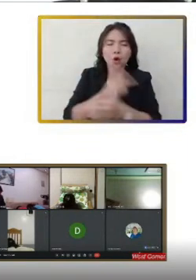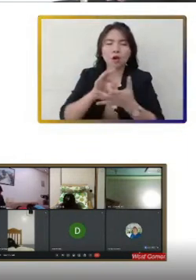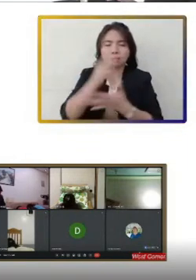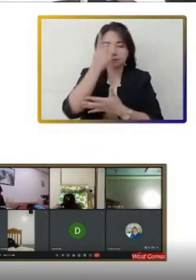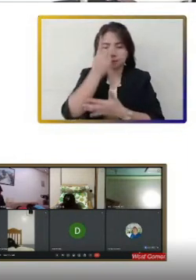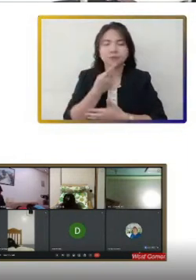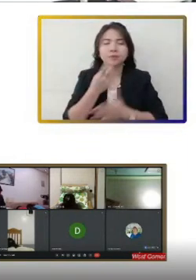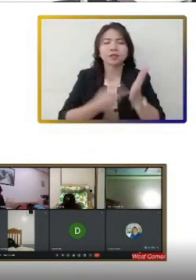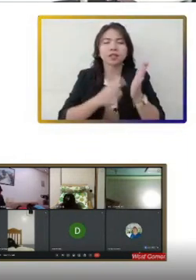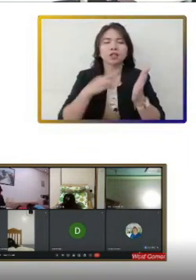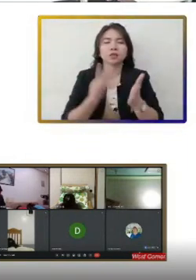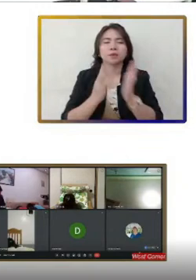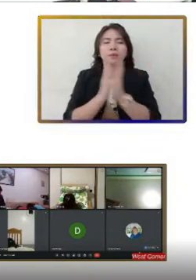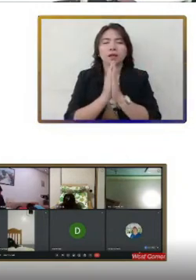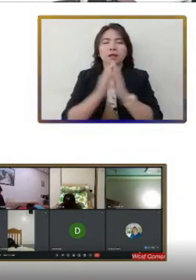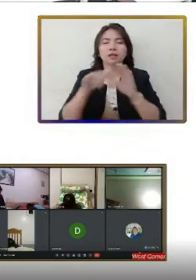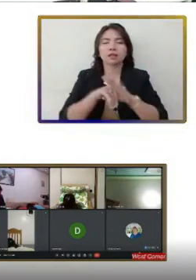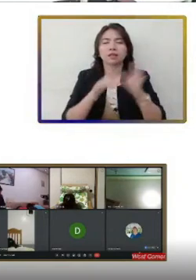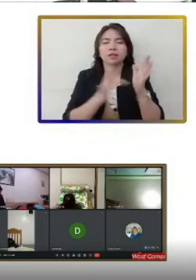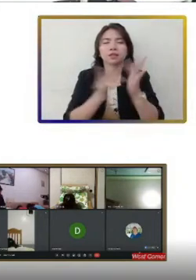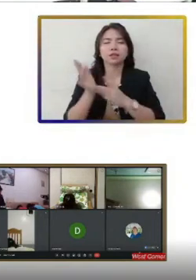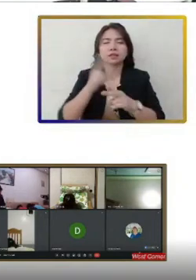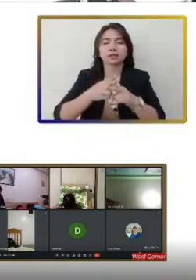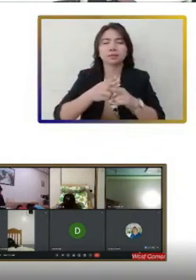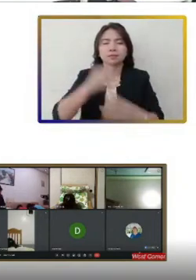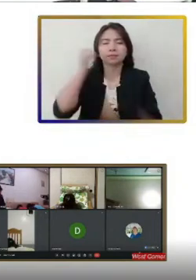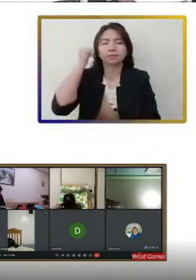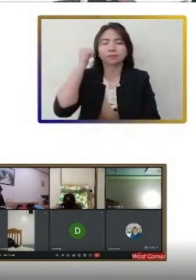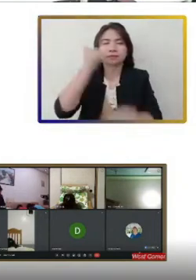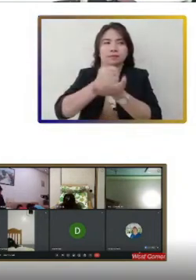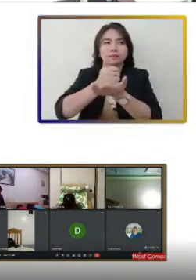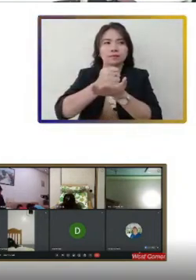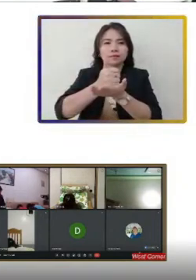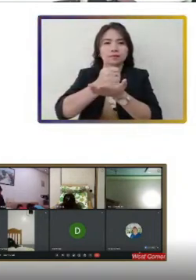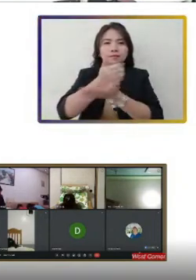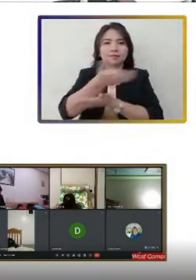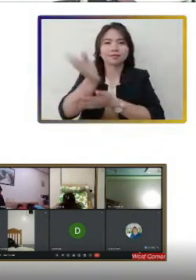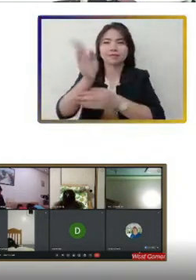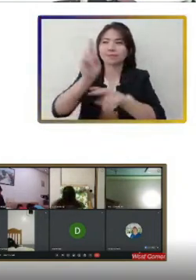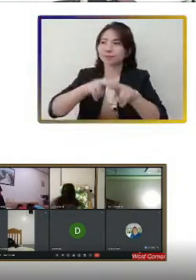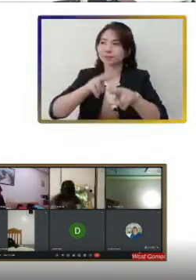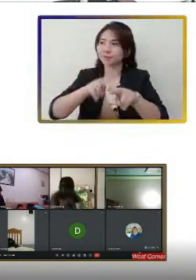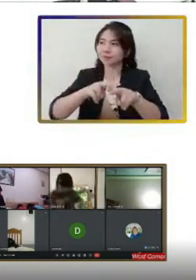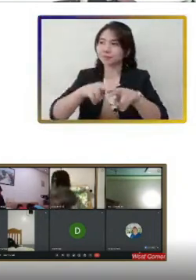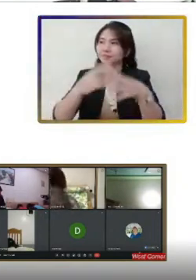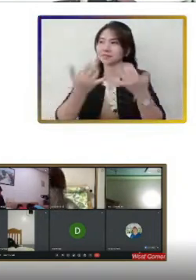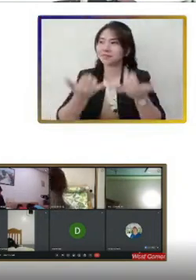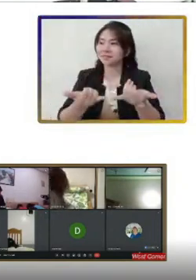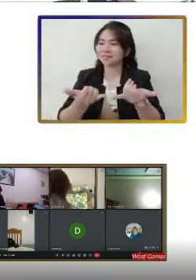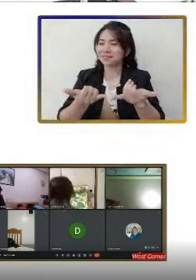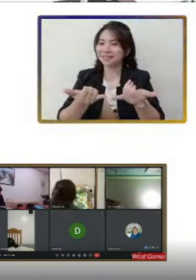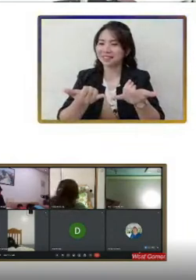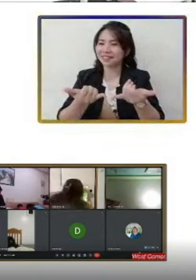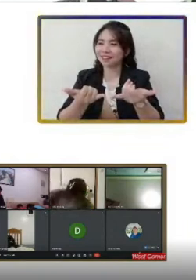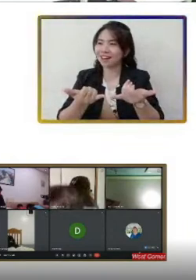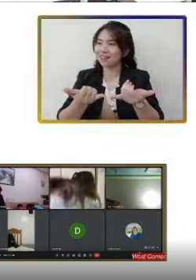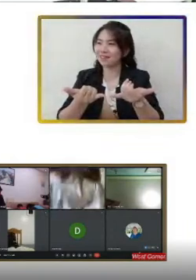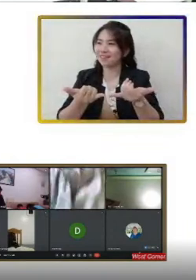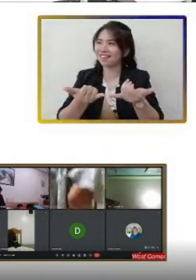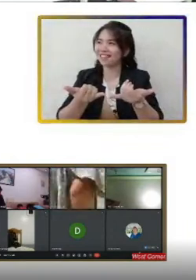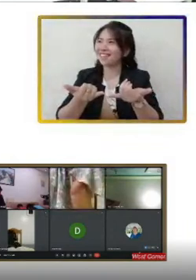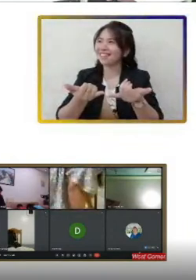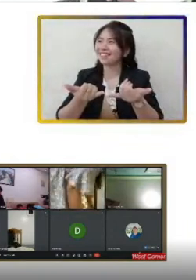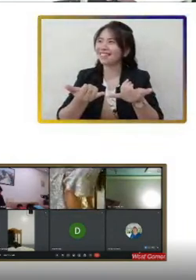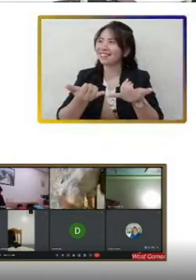ang aming dalangin at pasalamat sa pangalan po ni Jesus. Amen. All right, thank you. Back to your seats. Well, I hope you got something